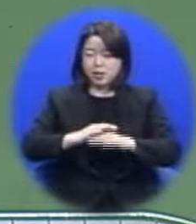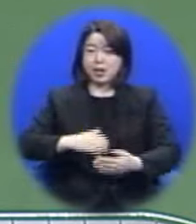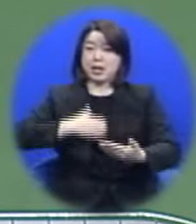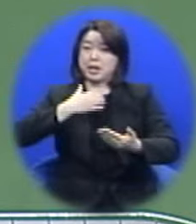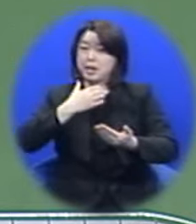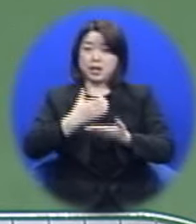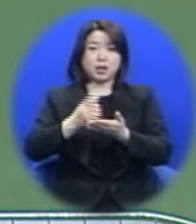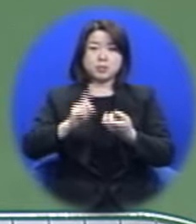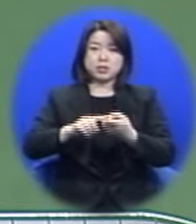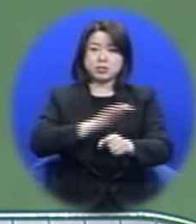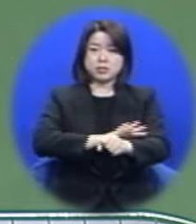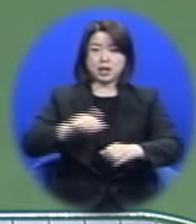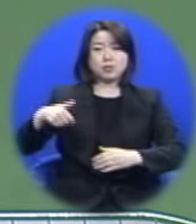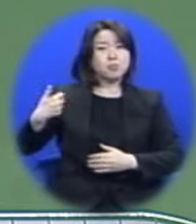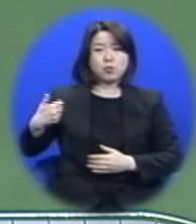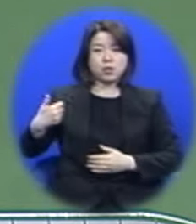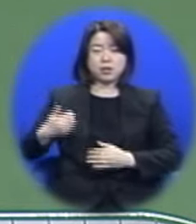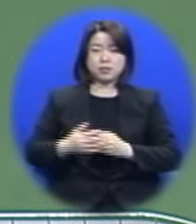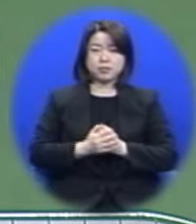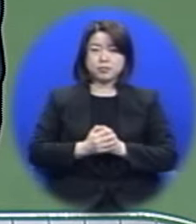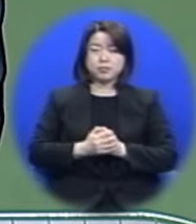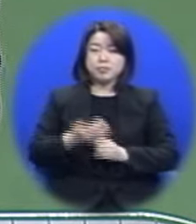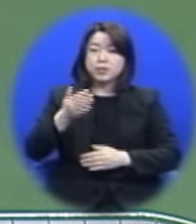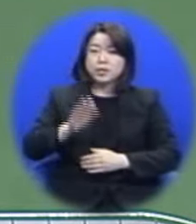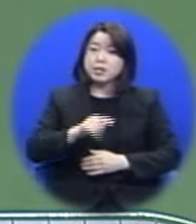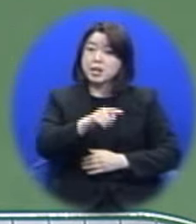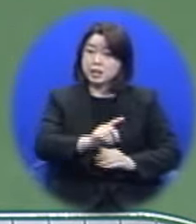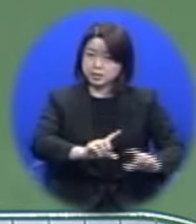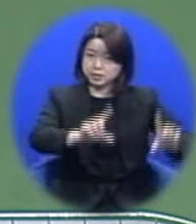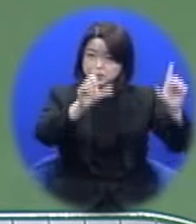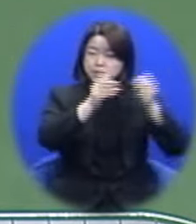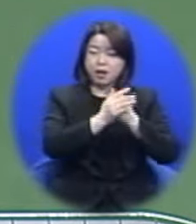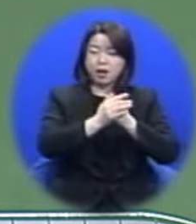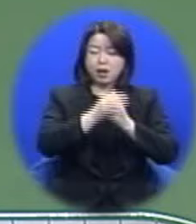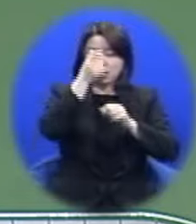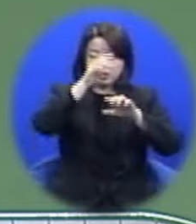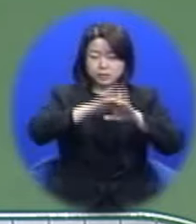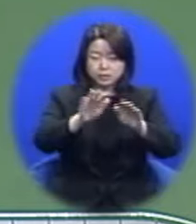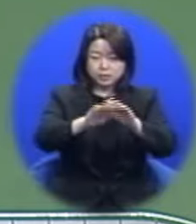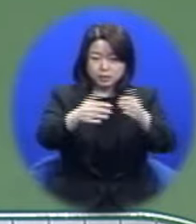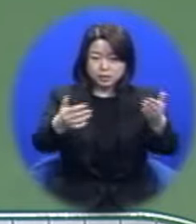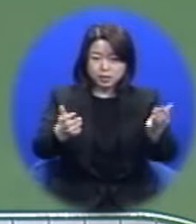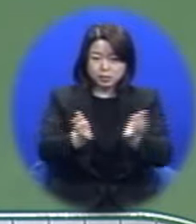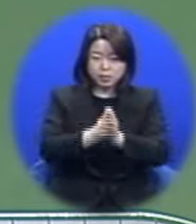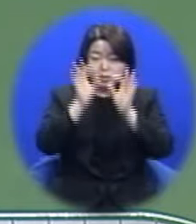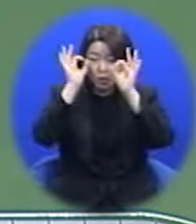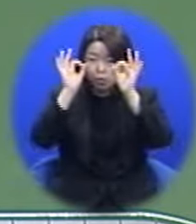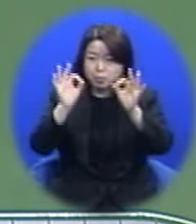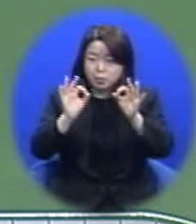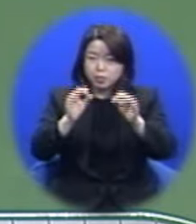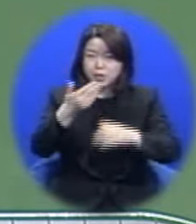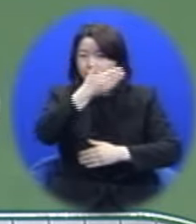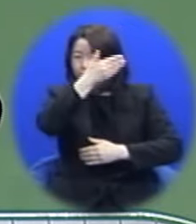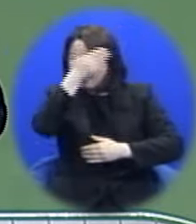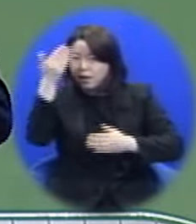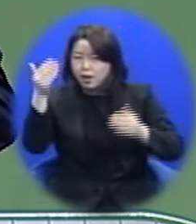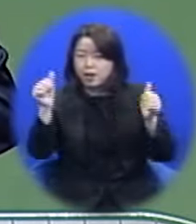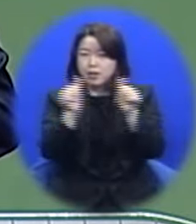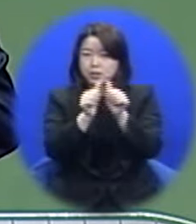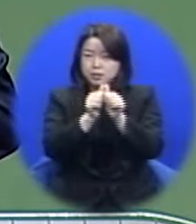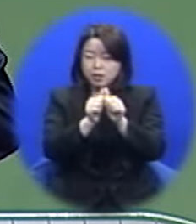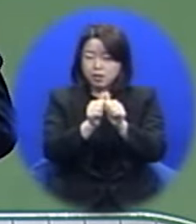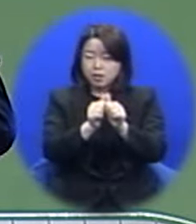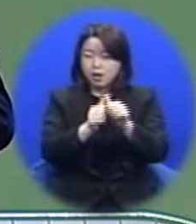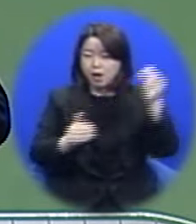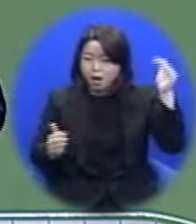잘 몰랐어요. 그런데 그날 그 예배당에서 본 청년들, 학생들,